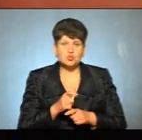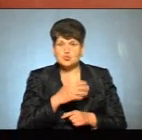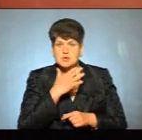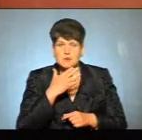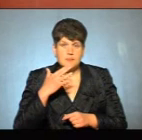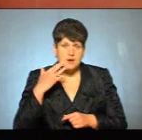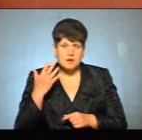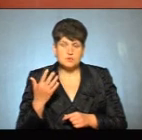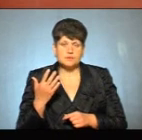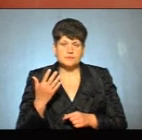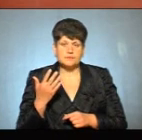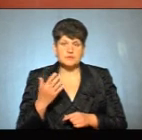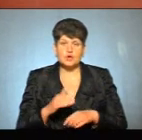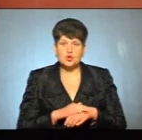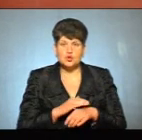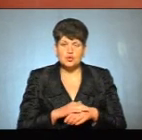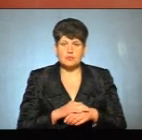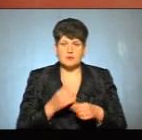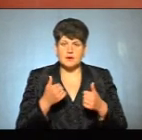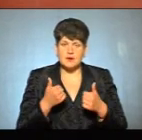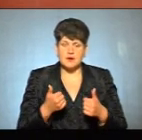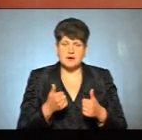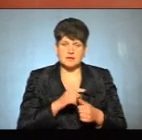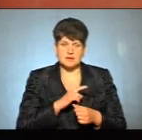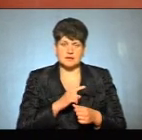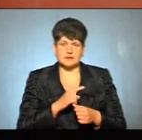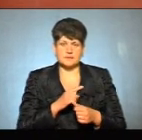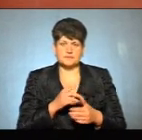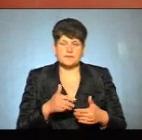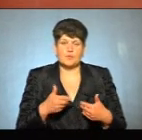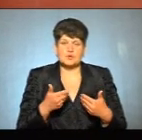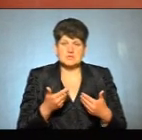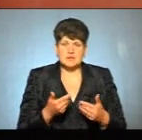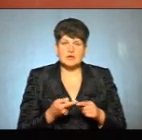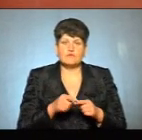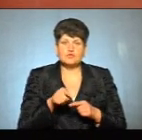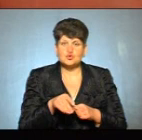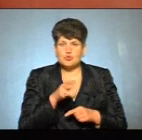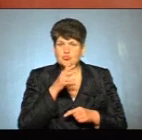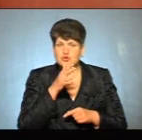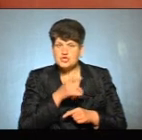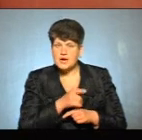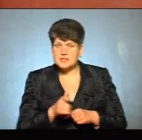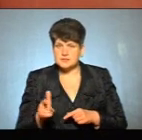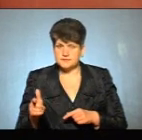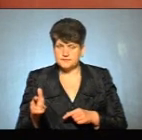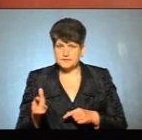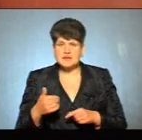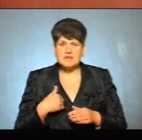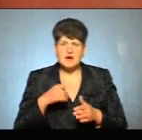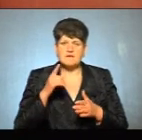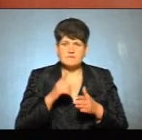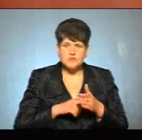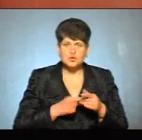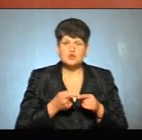багато добрих, гарних посилів в цьому часі і періоді. Я вірю, що з